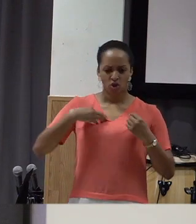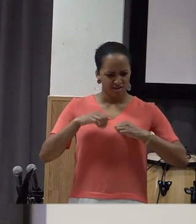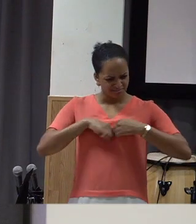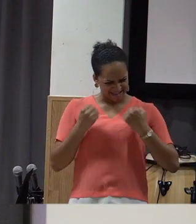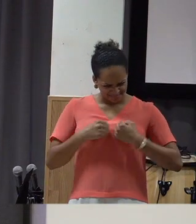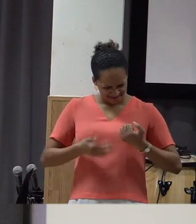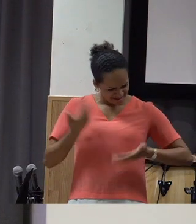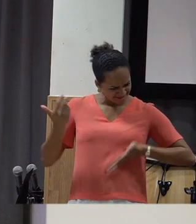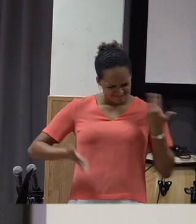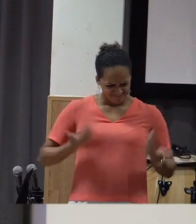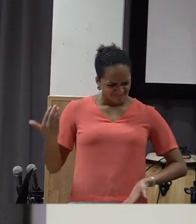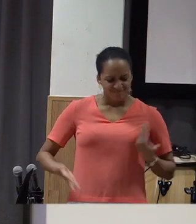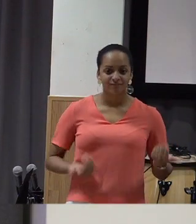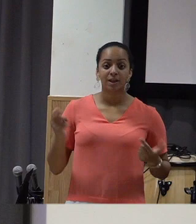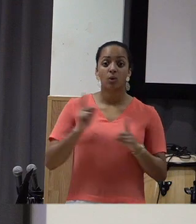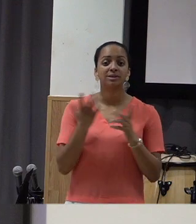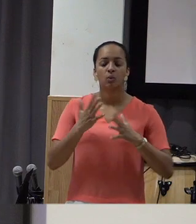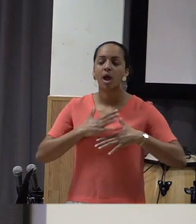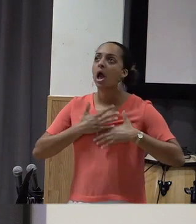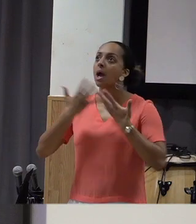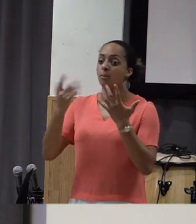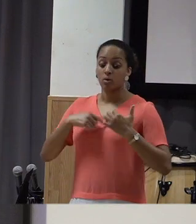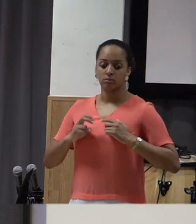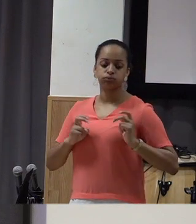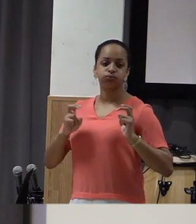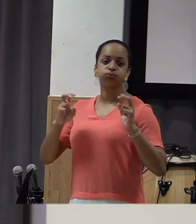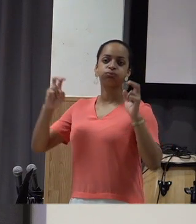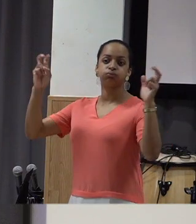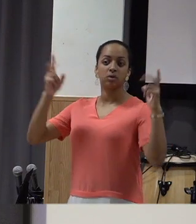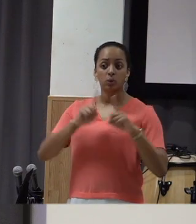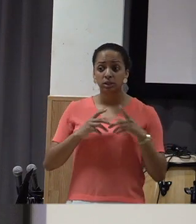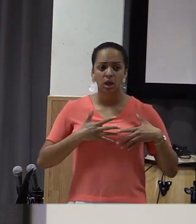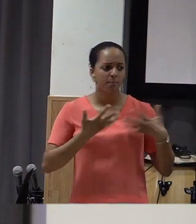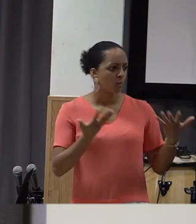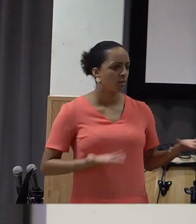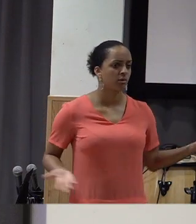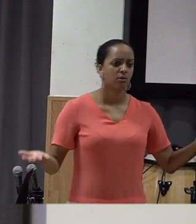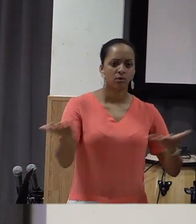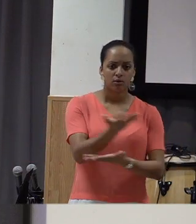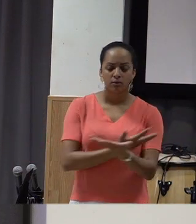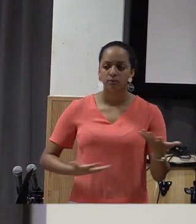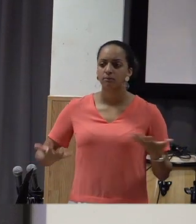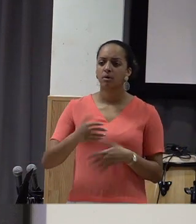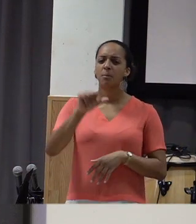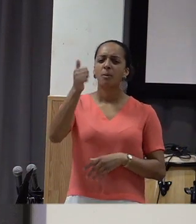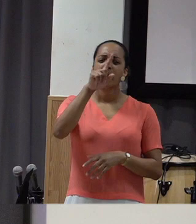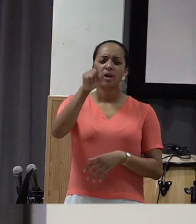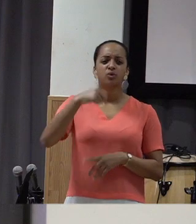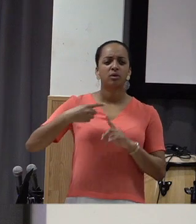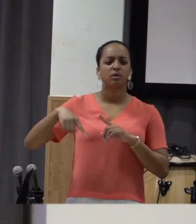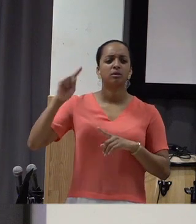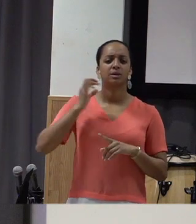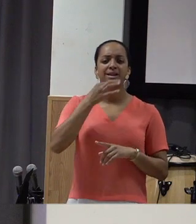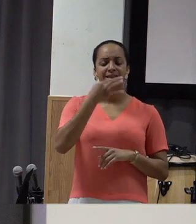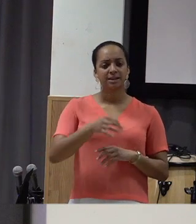donc notre amour les uns pour les autres. Lors du premier message, j'avais posé 2 questions. Donc la première, c'était qu'est-ce qui